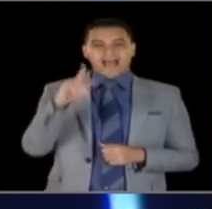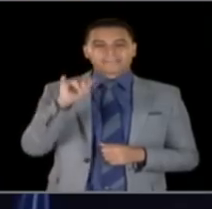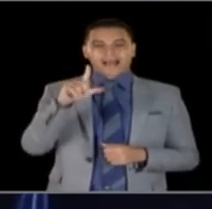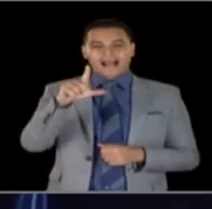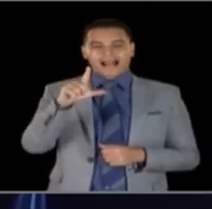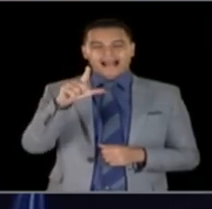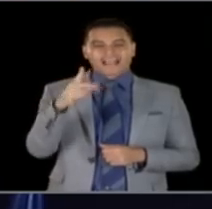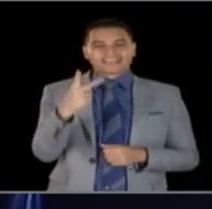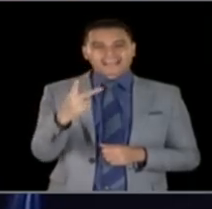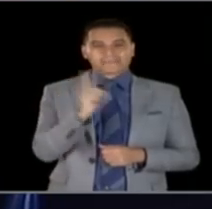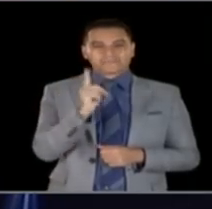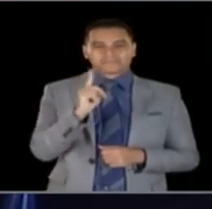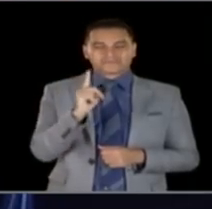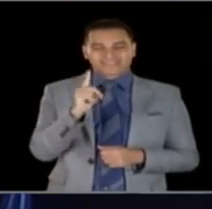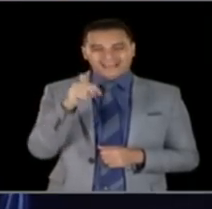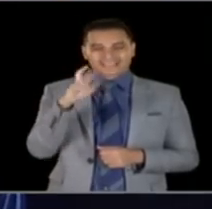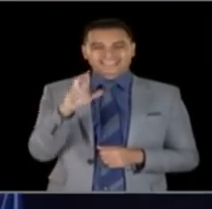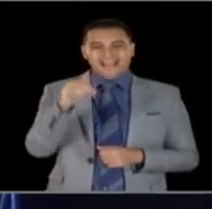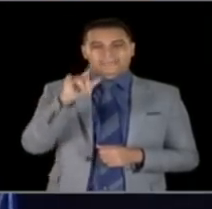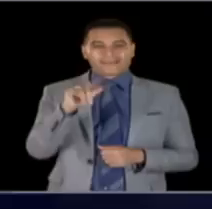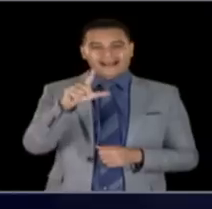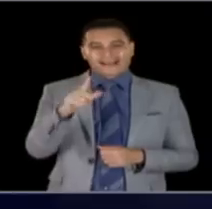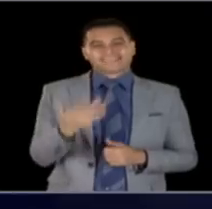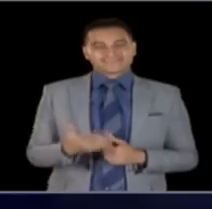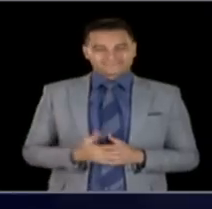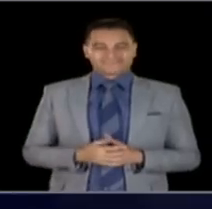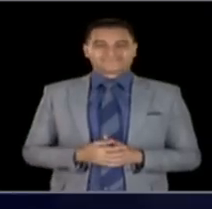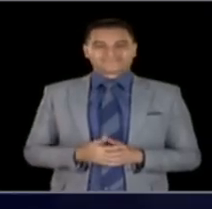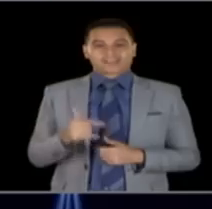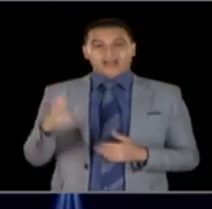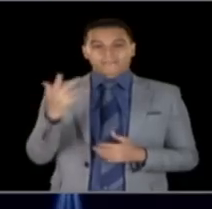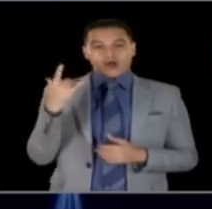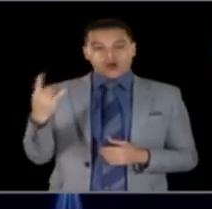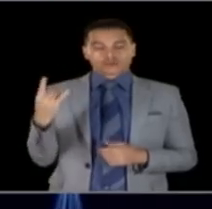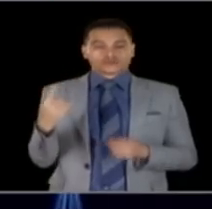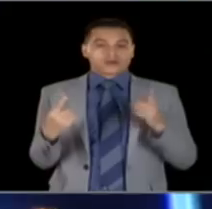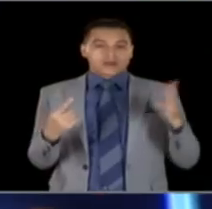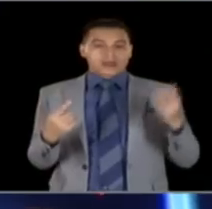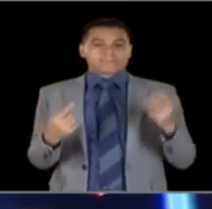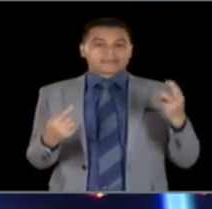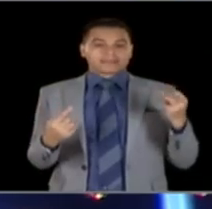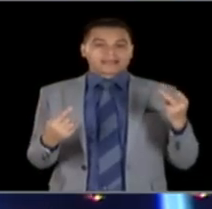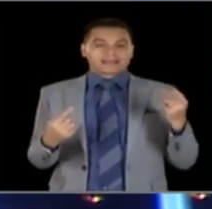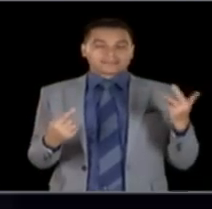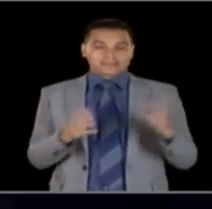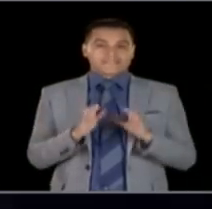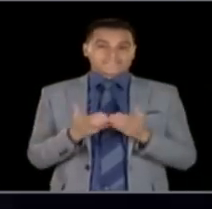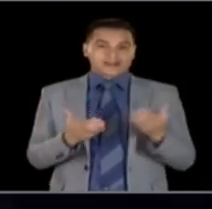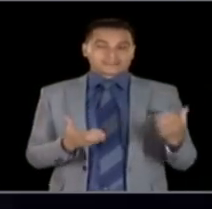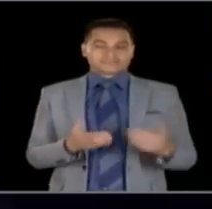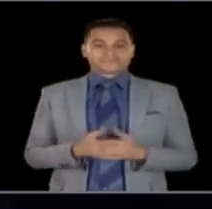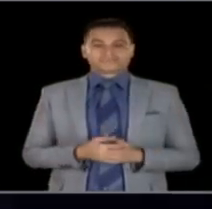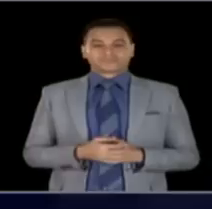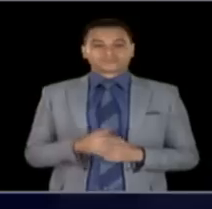دول أول عشرات للضربة القاضية. 10 ضربة القاضية، 30 الحوت